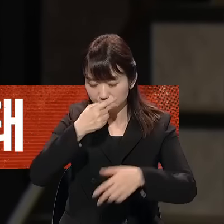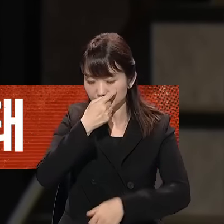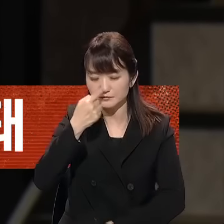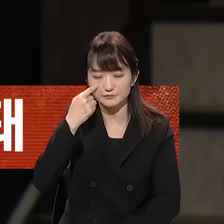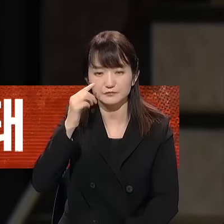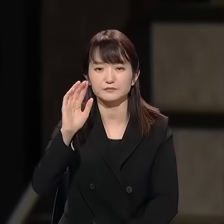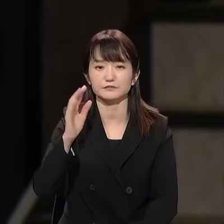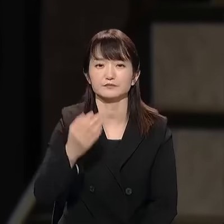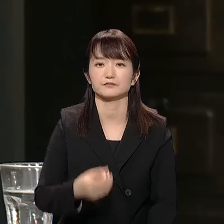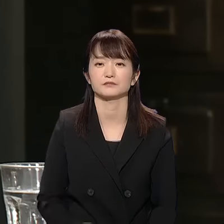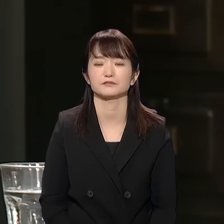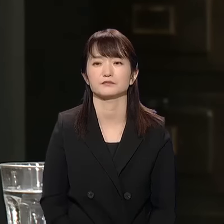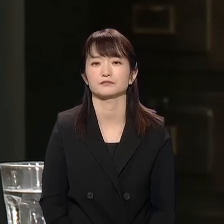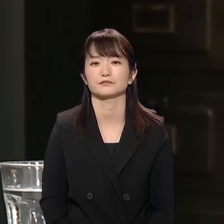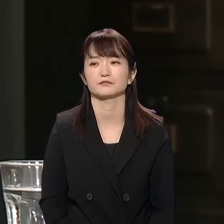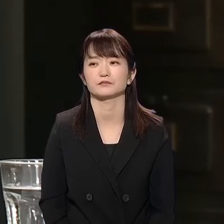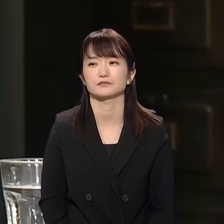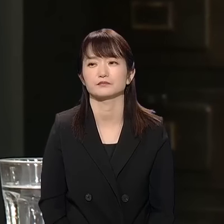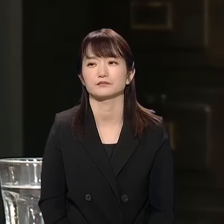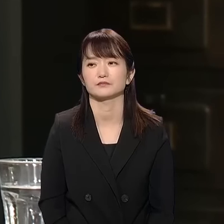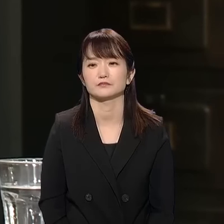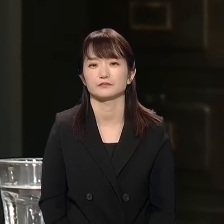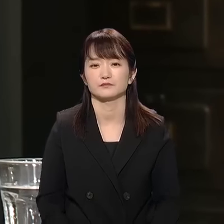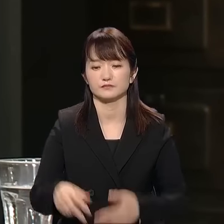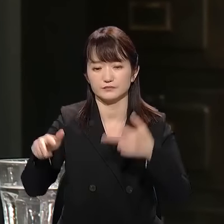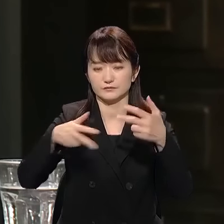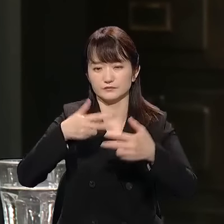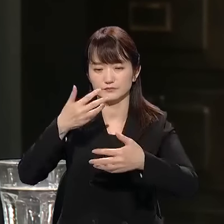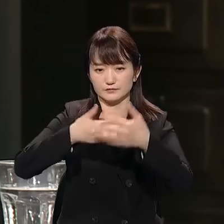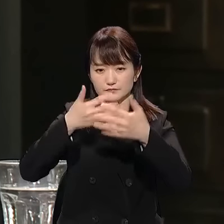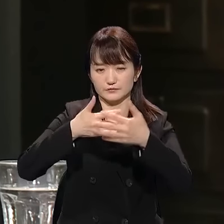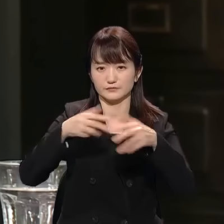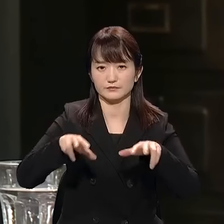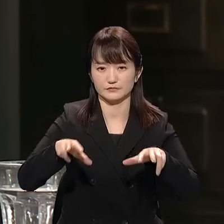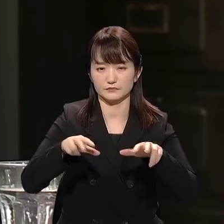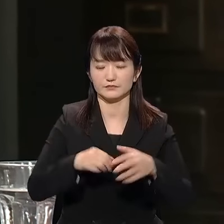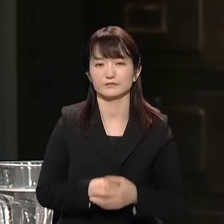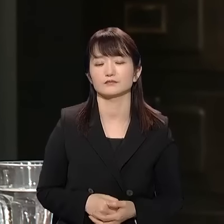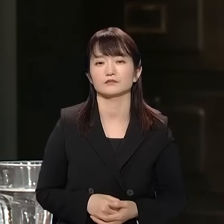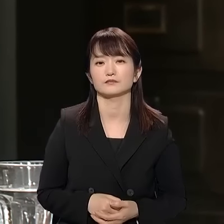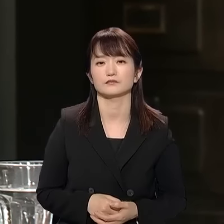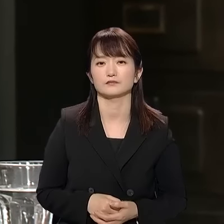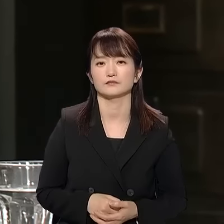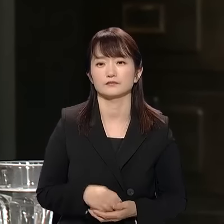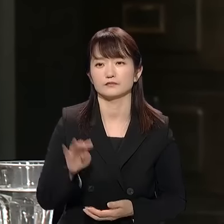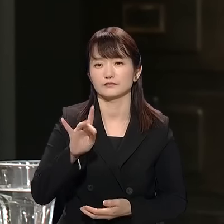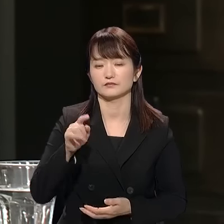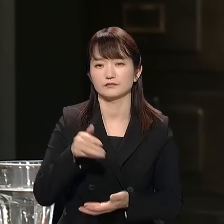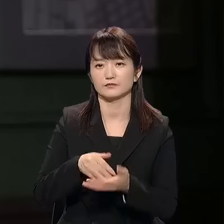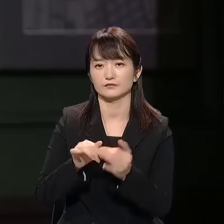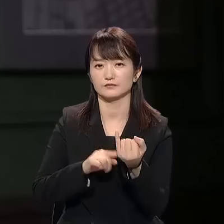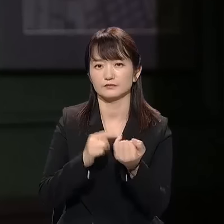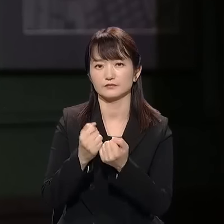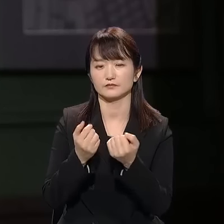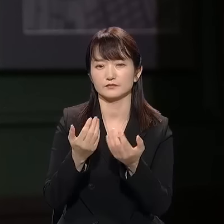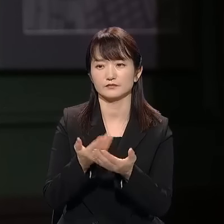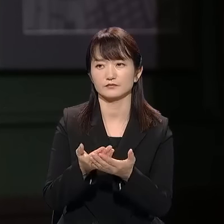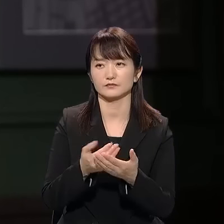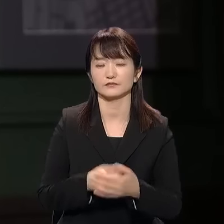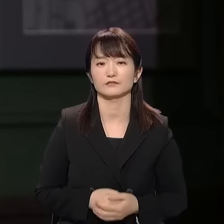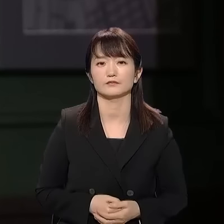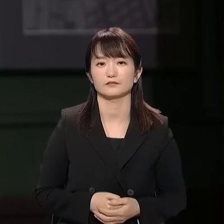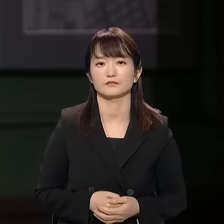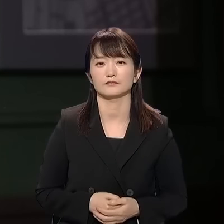됩니다 자 그 CCTV 영상을 어 지금부터 백다 아 아나운서가 좀 설명을 해 주시죠네 12월 27일